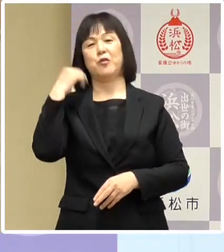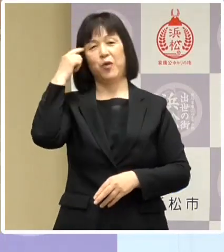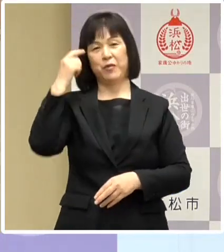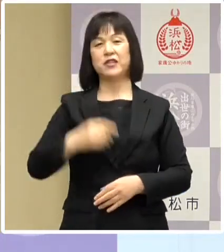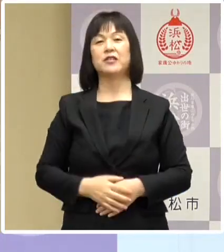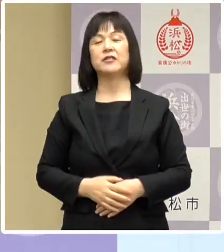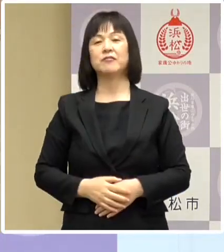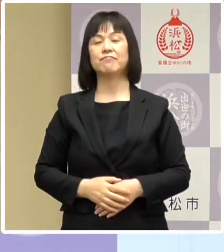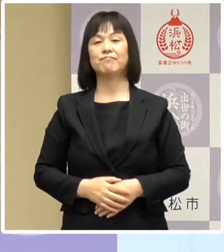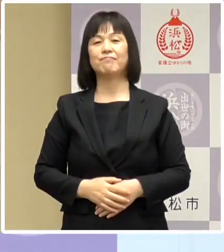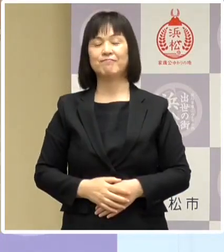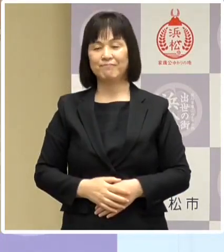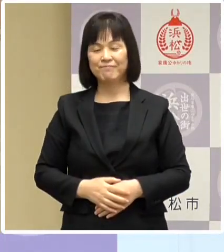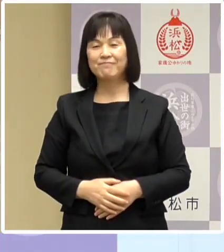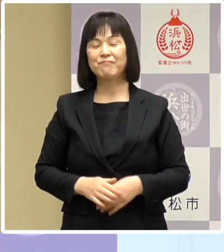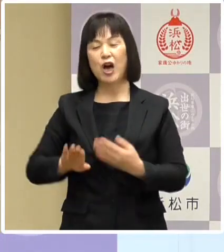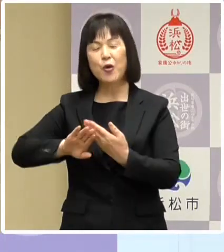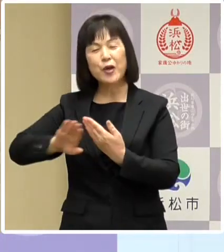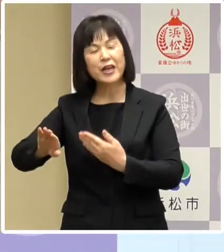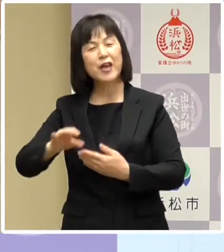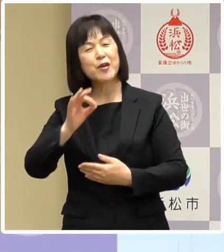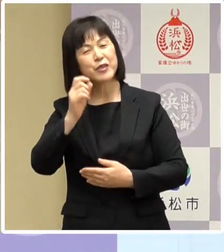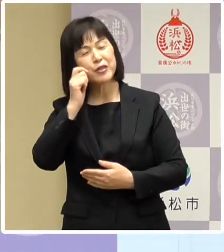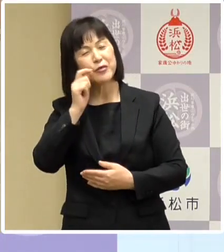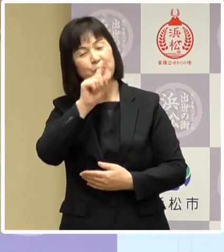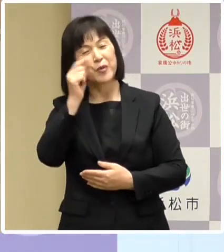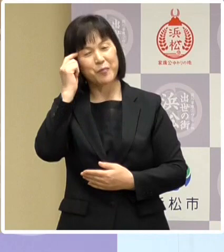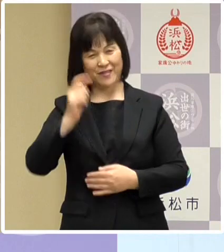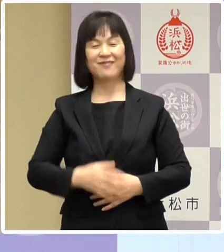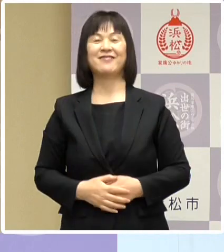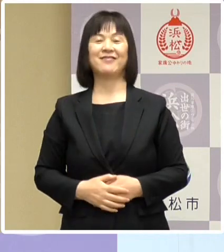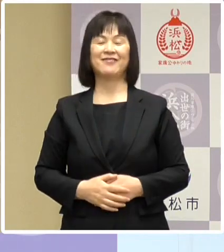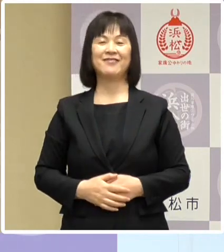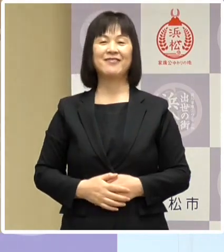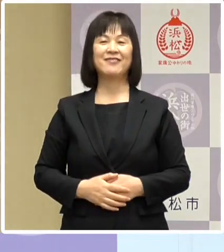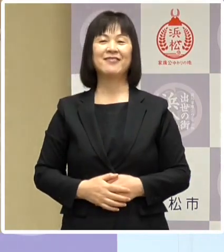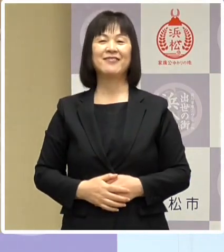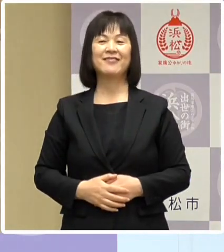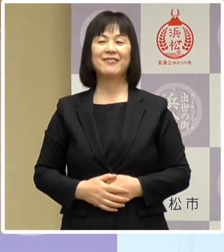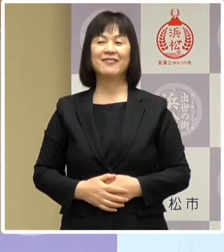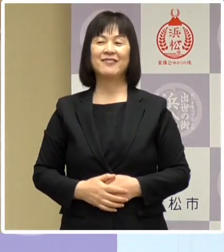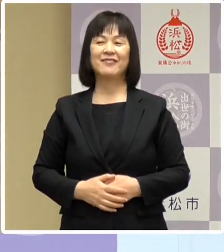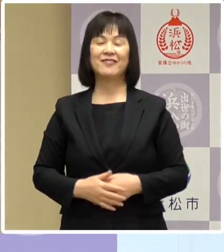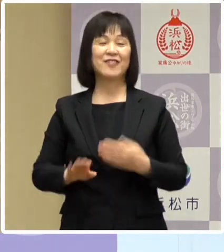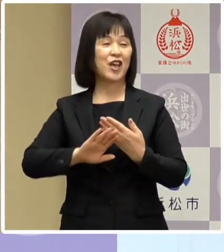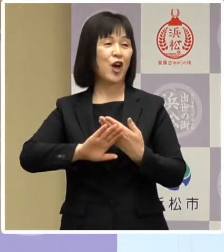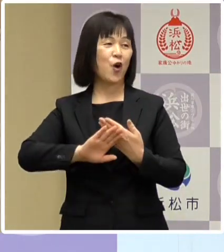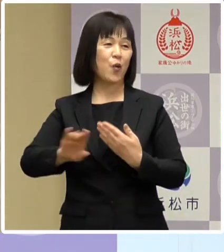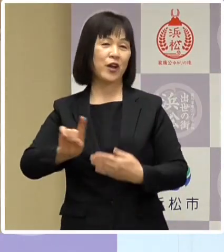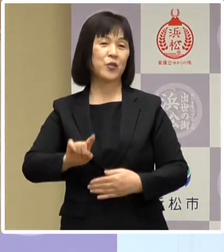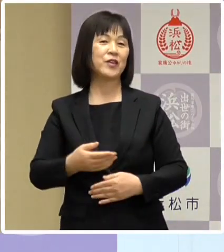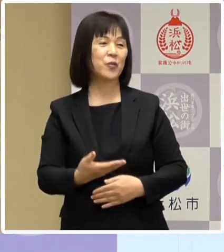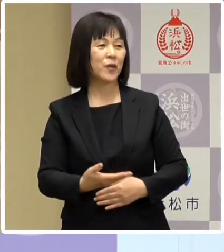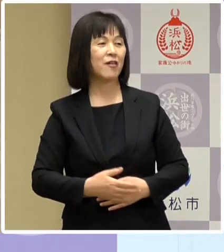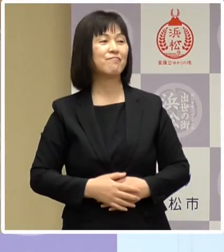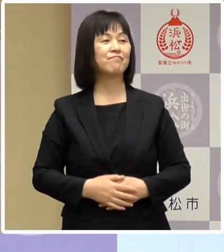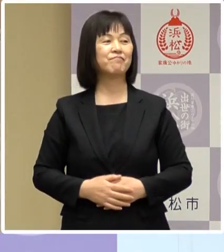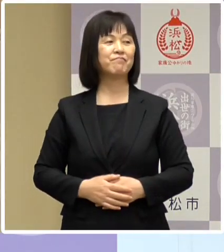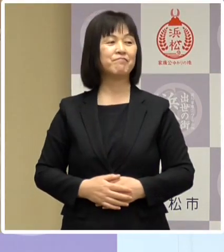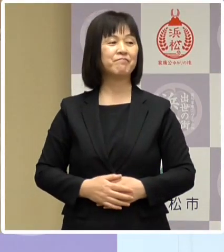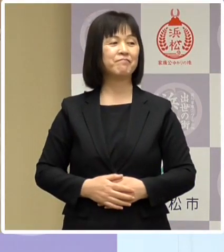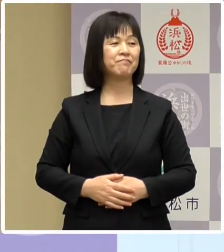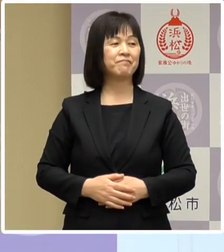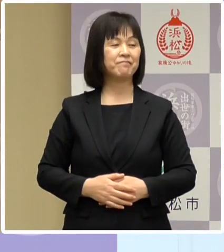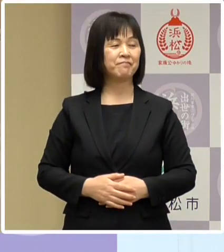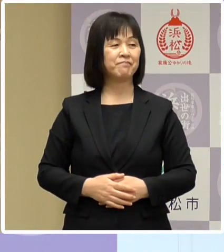ですね、我々としてなかなか管理はできませんので、 わかりました。 はい、他にいかがでしょうか。